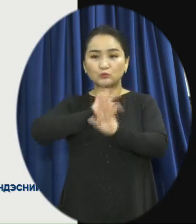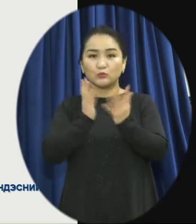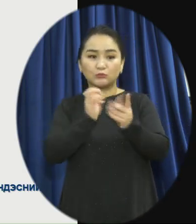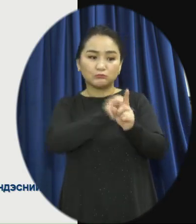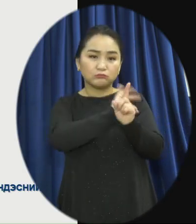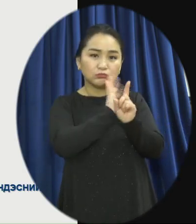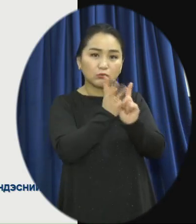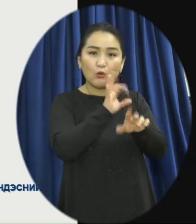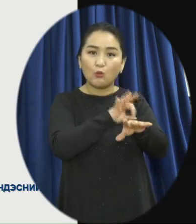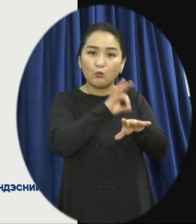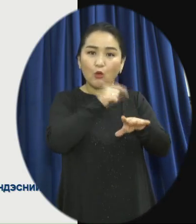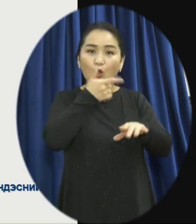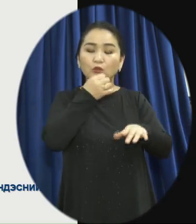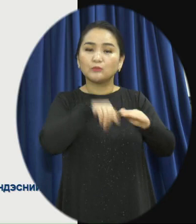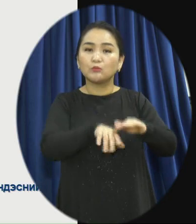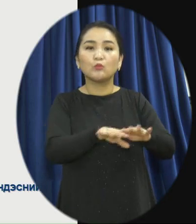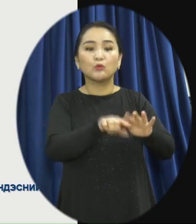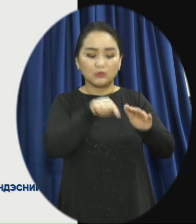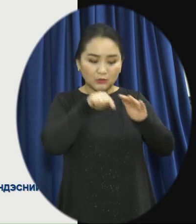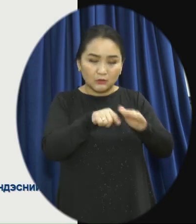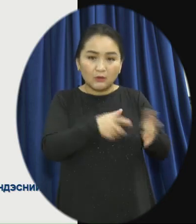өвчлийн голомтонд нийтдээ